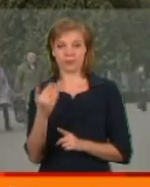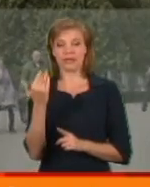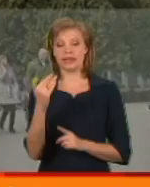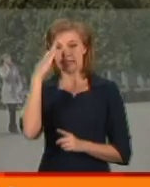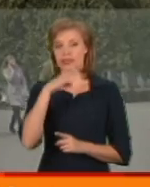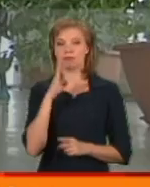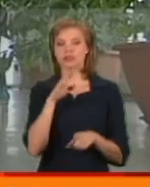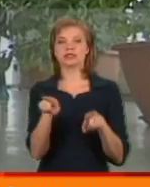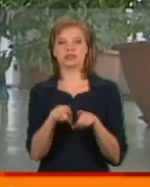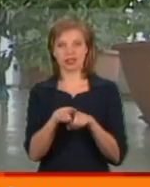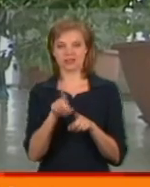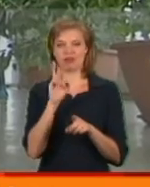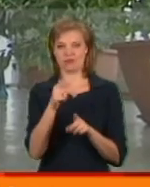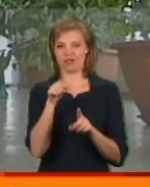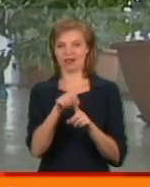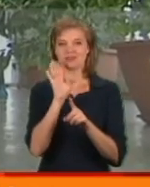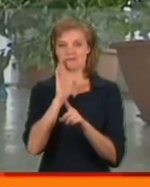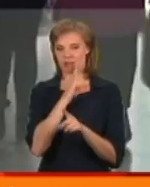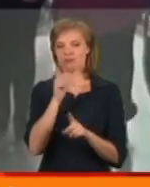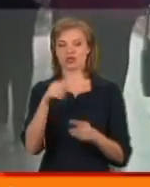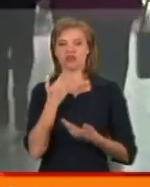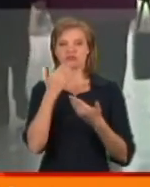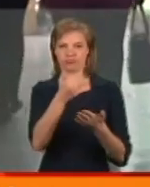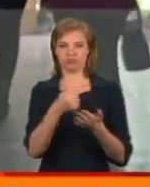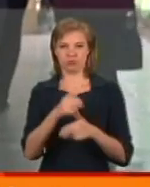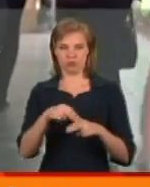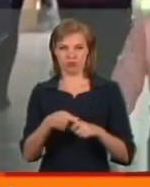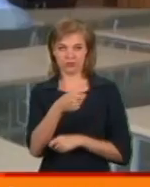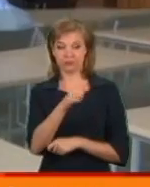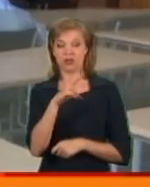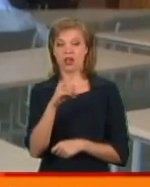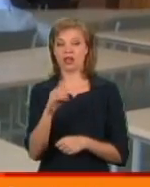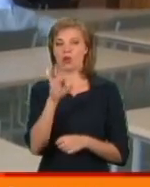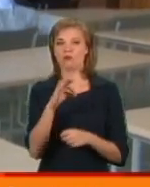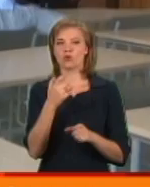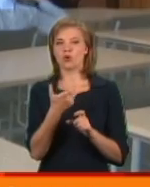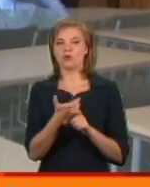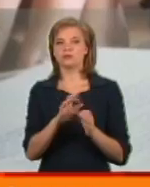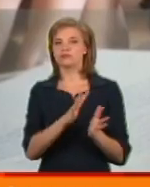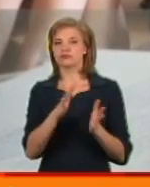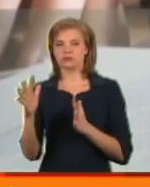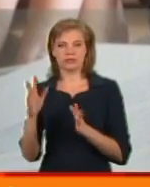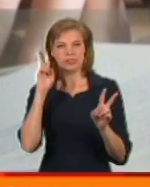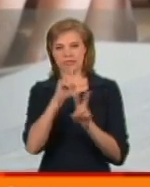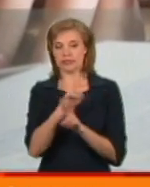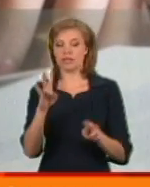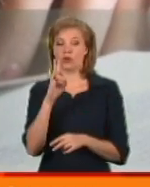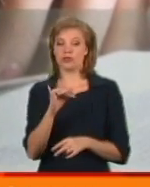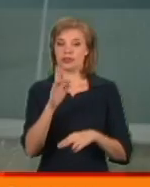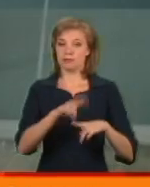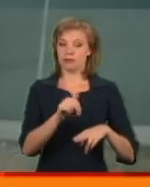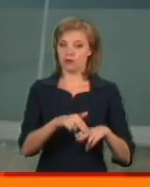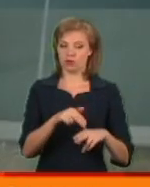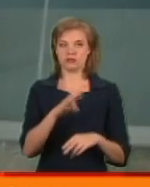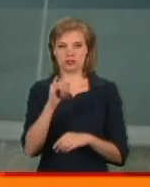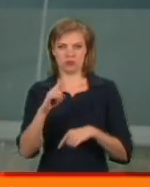Їхні батьки, так само, як і мама Поліни, звернулися до поліції. Утім, про більшість таких історій не знають ані